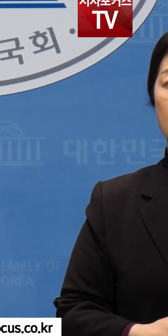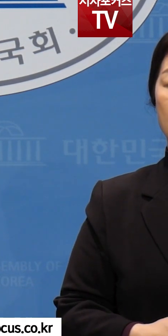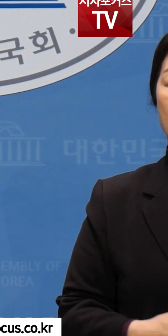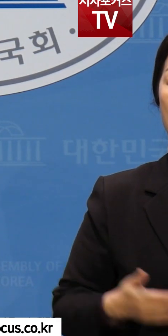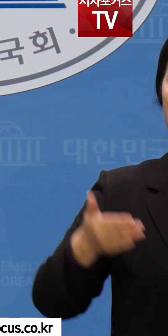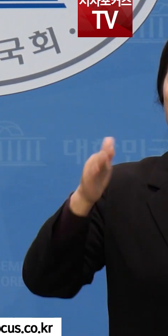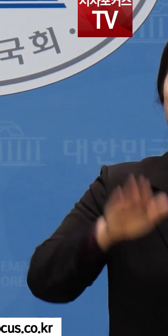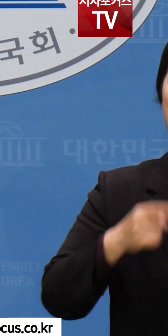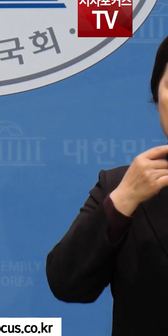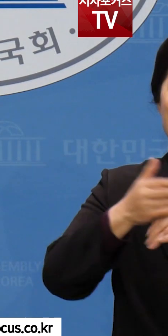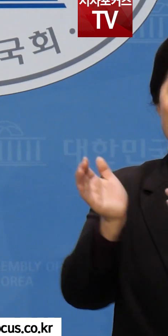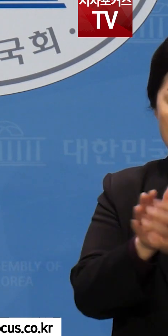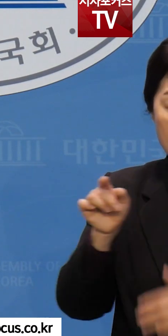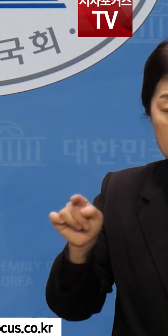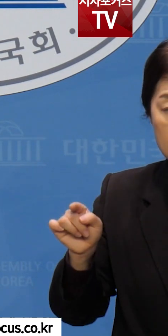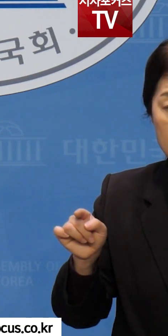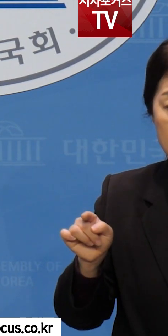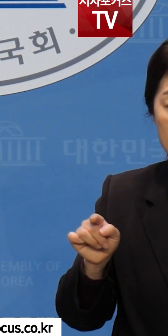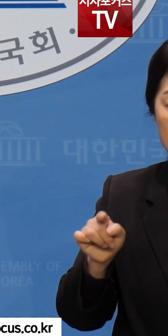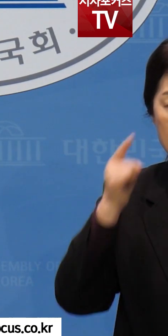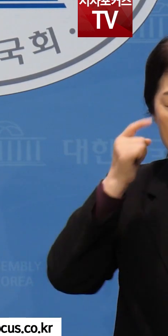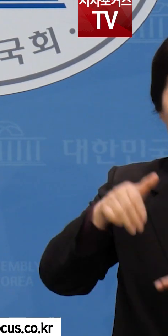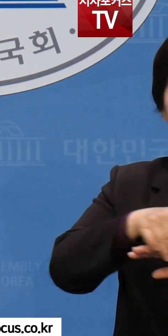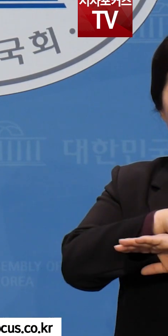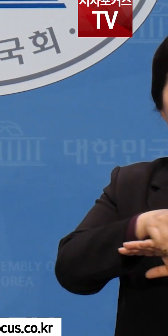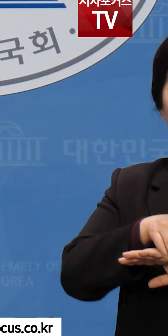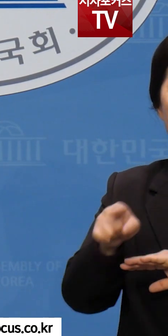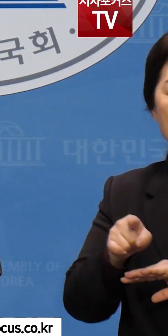그러나 민주당의 악의적인 목리로